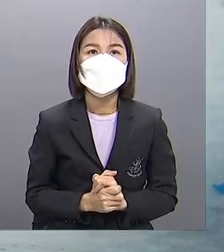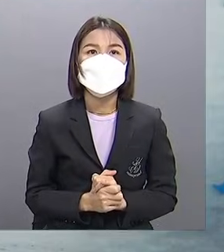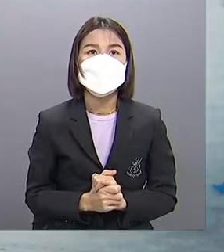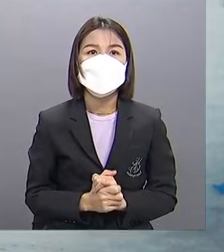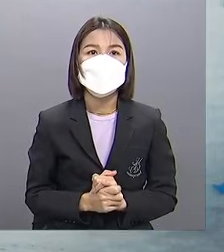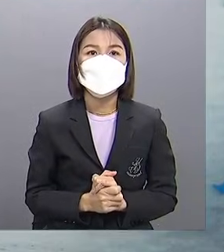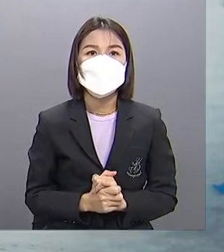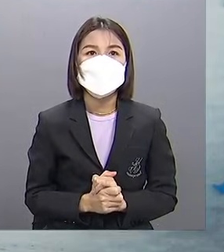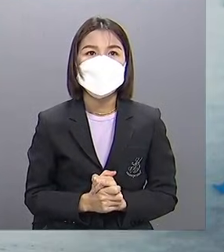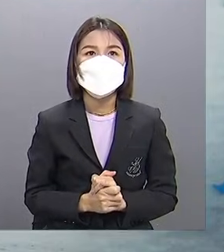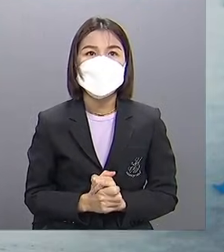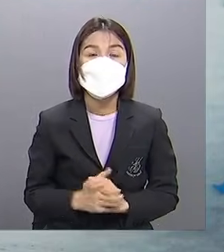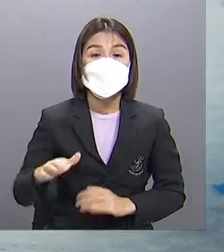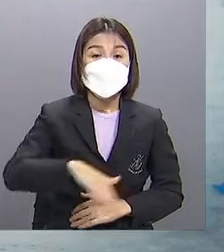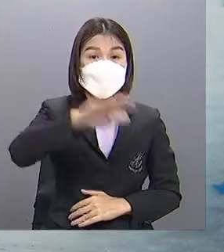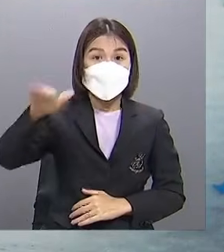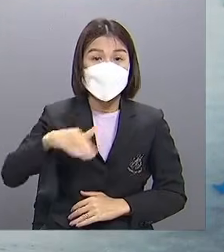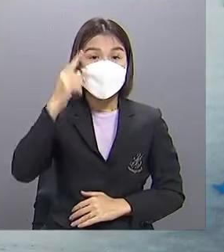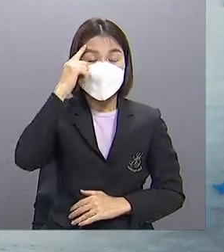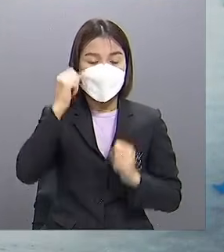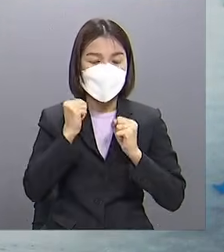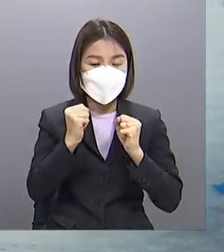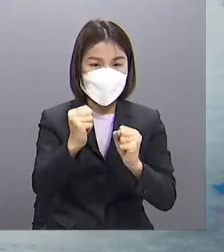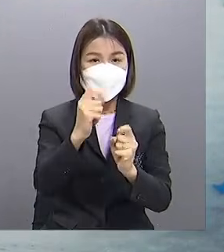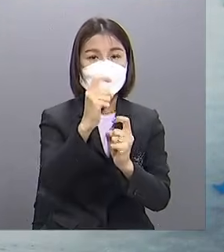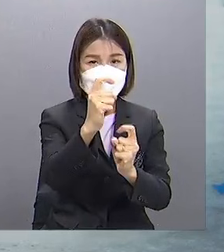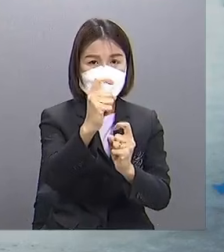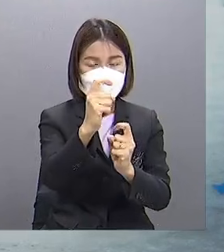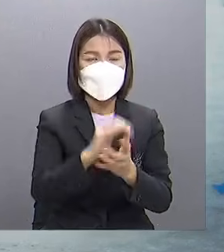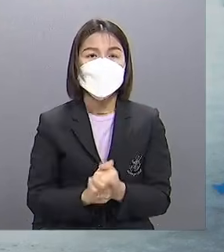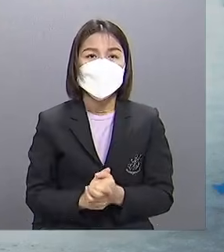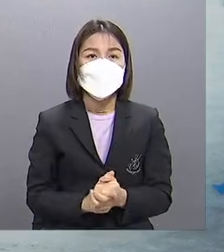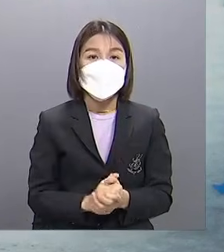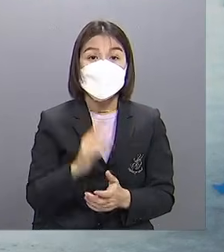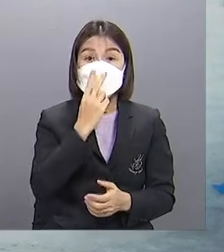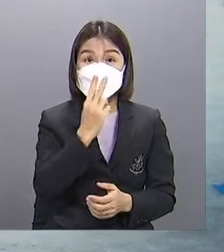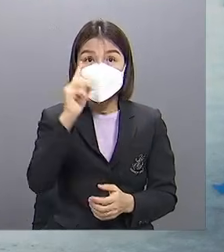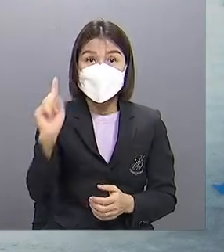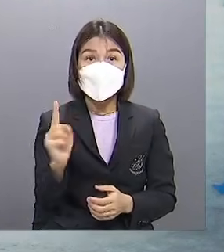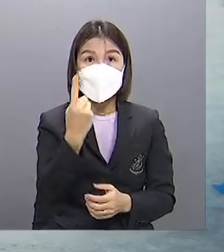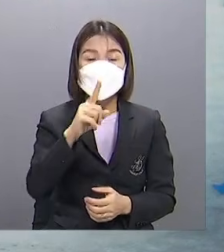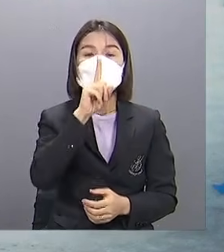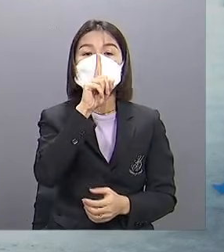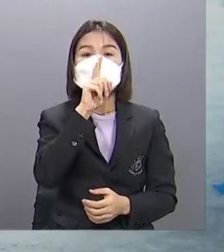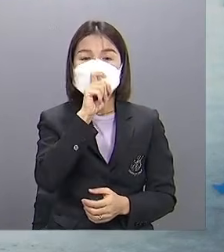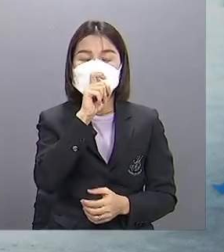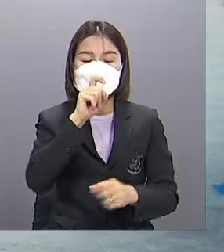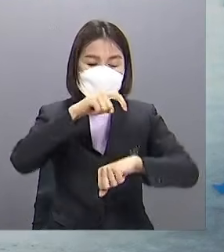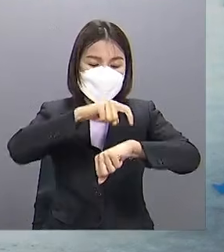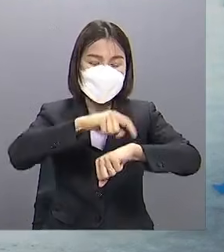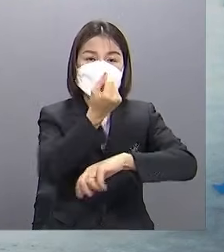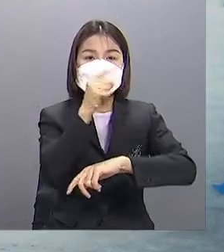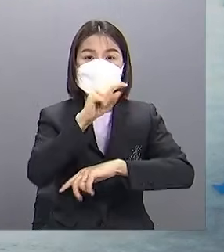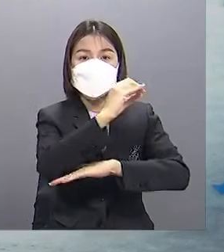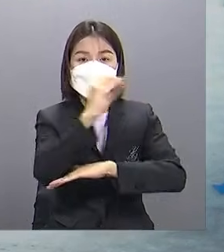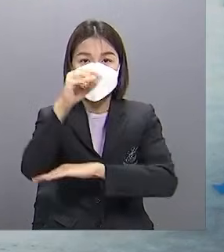และนี่ก็คือรู้สู้ภัยทั้งหมดของเราในวันนี้นะคะติดตามรู้สู้ภัยได้ใหม่ทุกวันเสาร์ 11:00 นทางไทย PBS